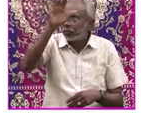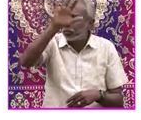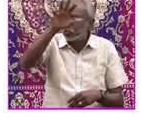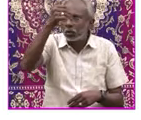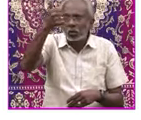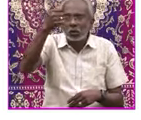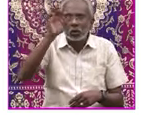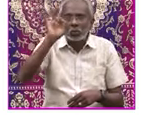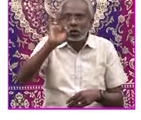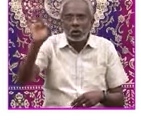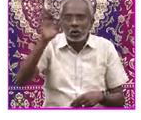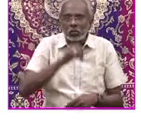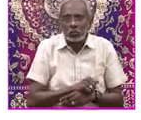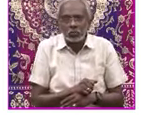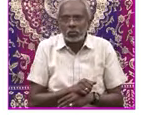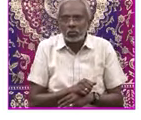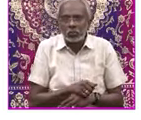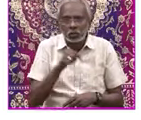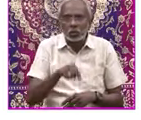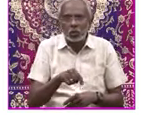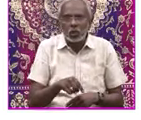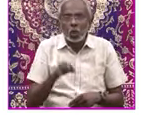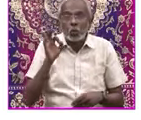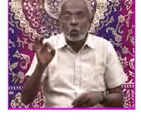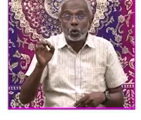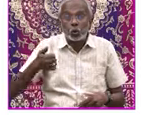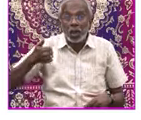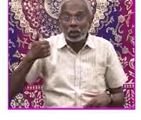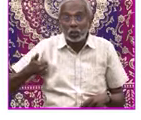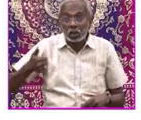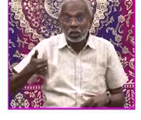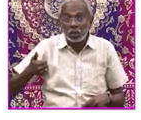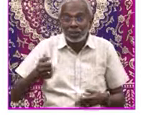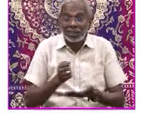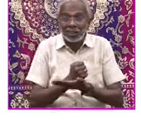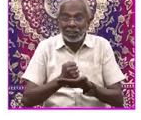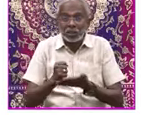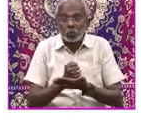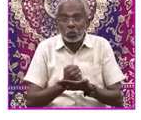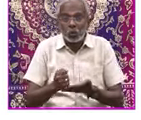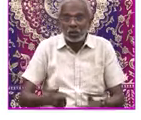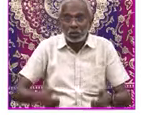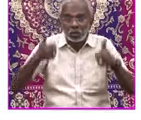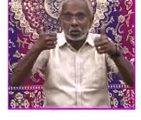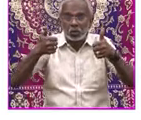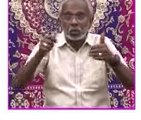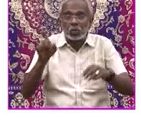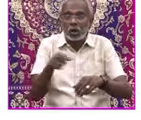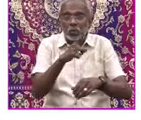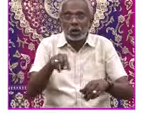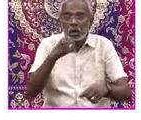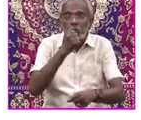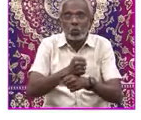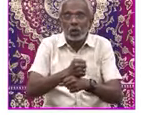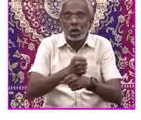இலக்கியம். இந்நூல் முதலாம் குலோத்துங்க சோழனின் கலிங்க போர் வெற்றி குறித்து பாடப்பட்ட